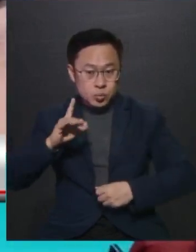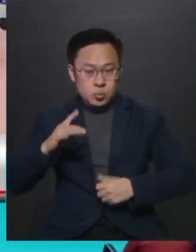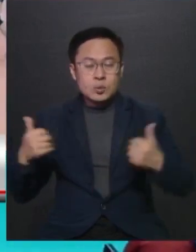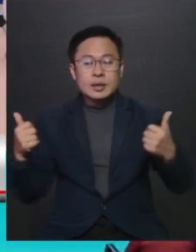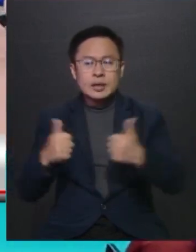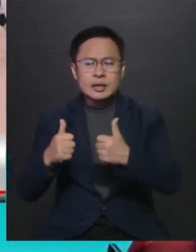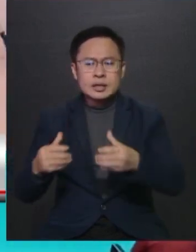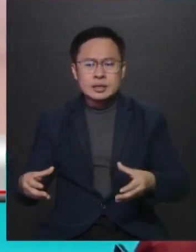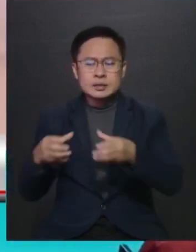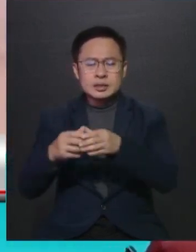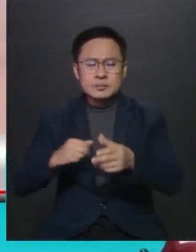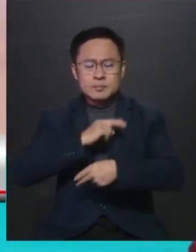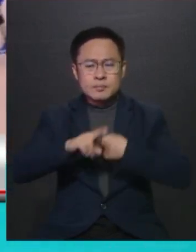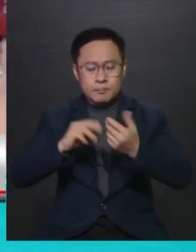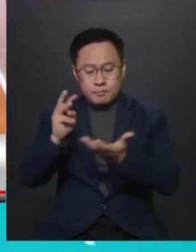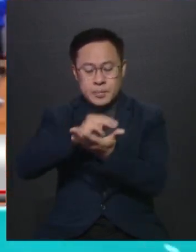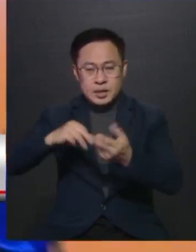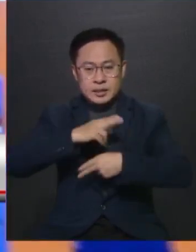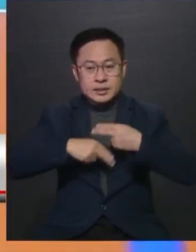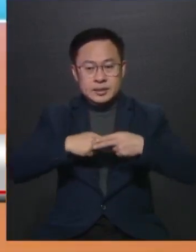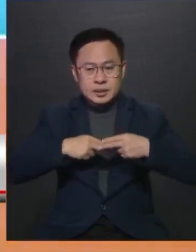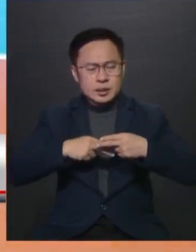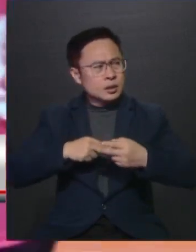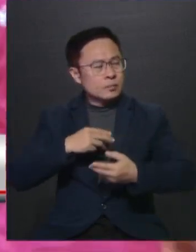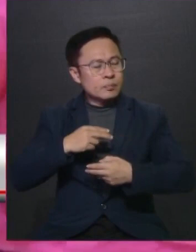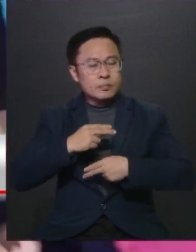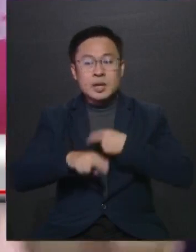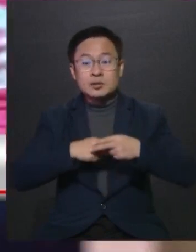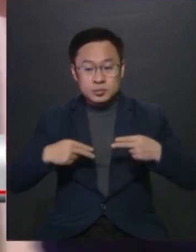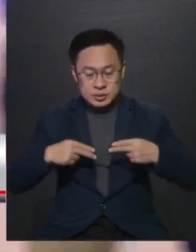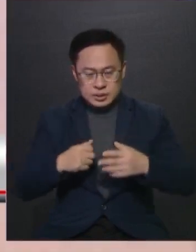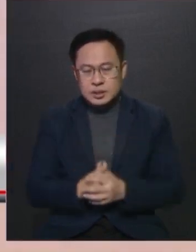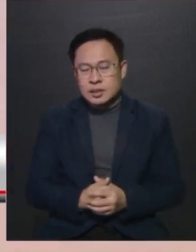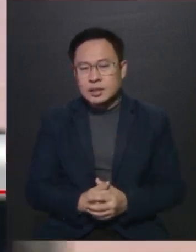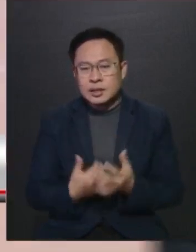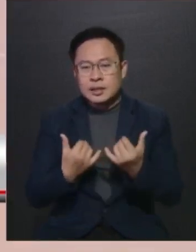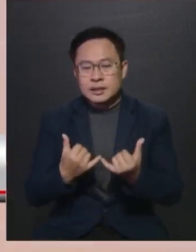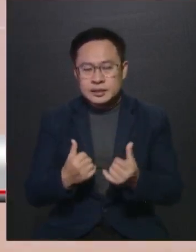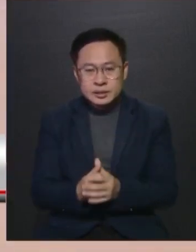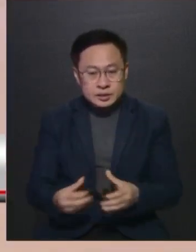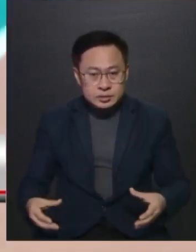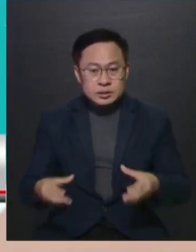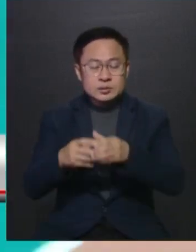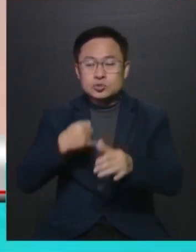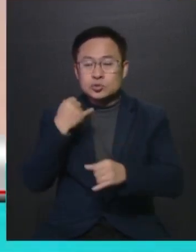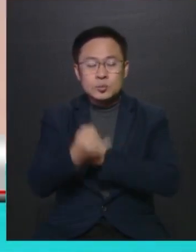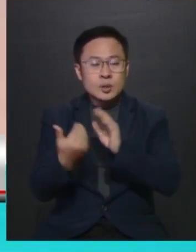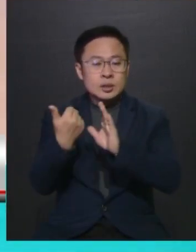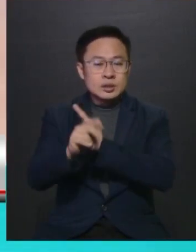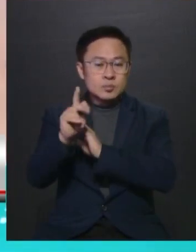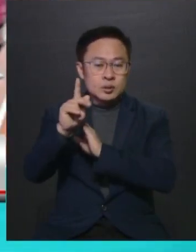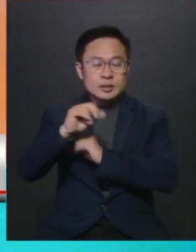สรพยัคฆ์สวนสุนันทาชุดสีน้ำเงินนะครับแล้วก็เป็นแก่นนครที่โชว์ฟอร์มดีมากๆครับเอาชนะไปได้3-0เซตครับสก